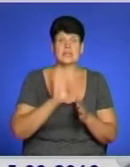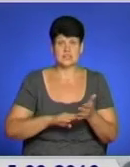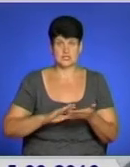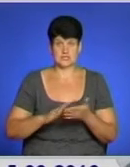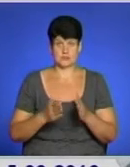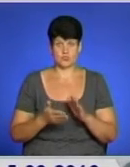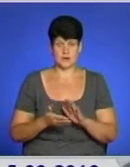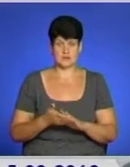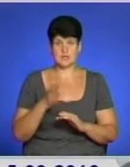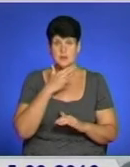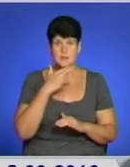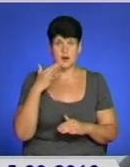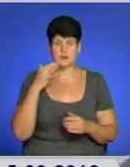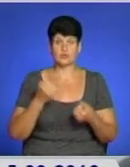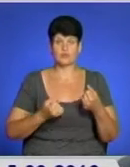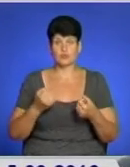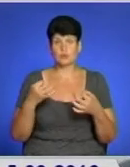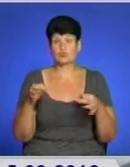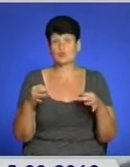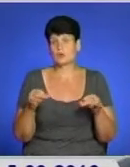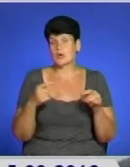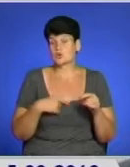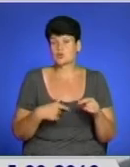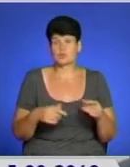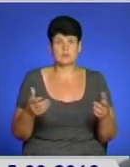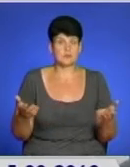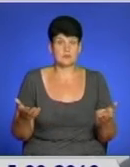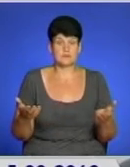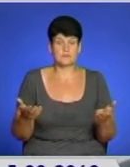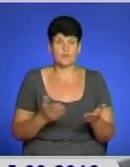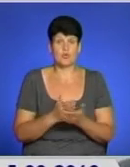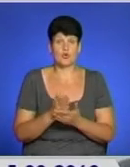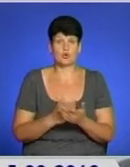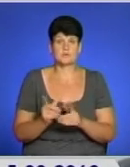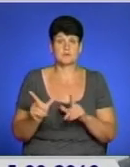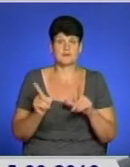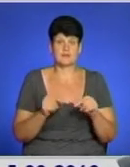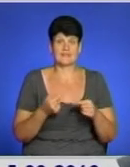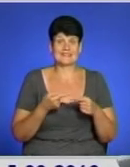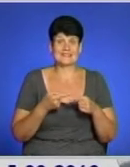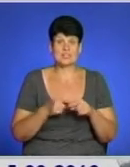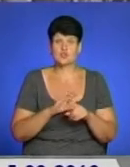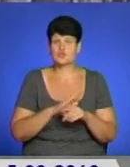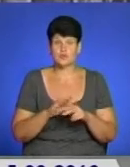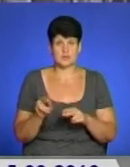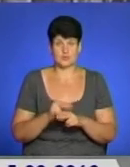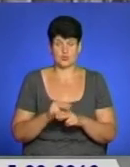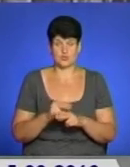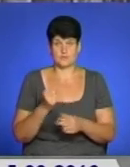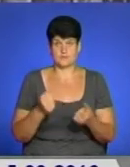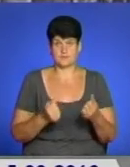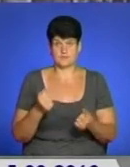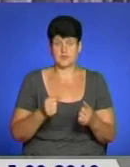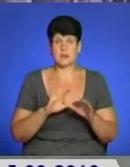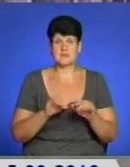багато водіїв дозволяють собі надавати послуги з перевезення на технічно несправні транспортні засоби. Після